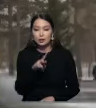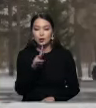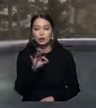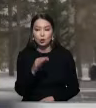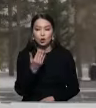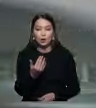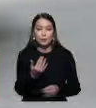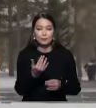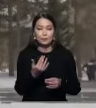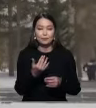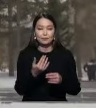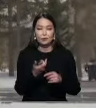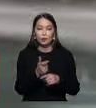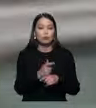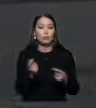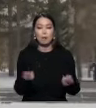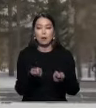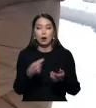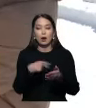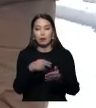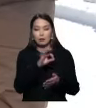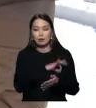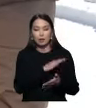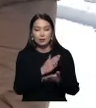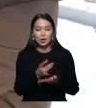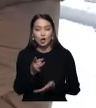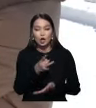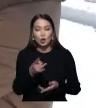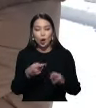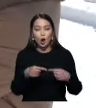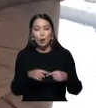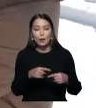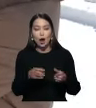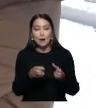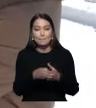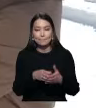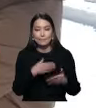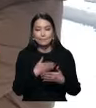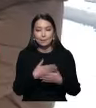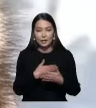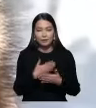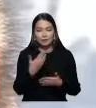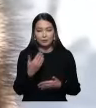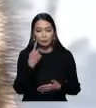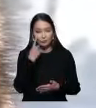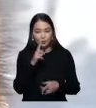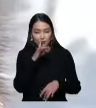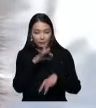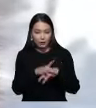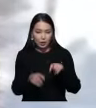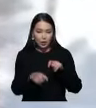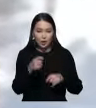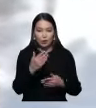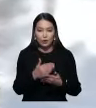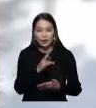для потребителей от этого мало. Областным филиалом республиканского общественного объединения Адельдык-Жолы выявлен ряд нарушений в этой сфере.